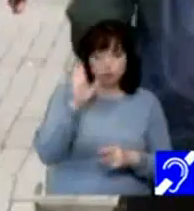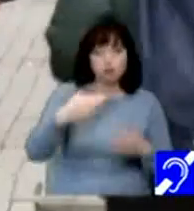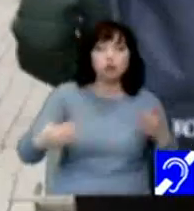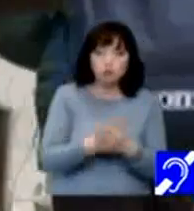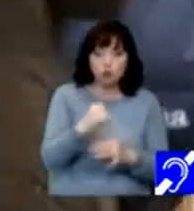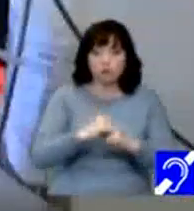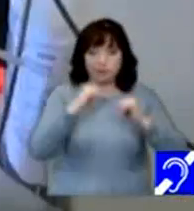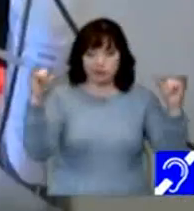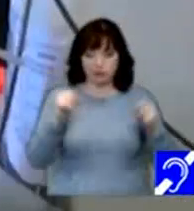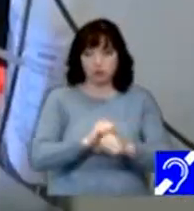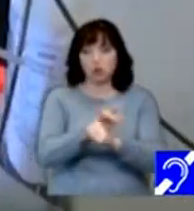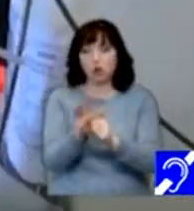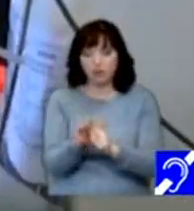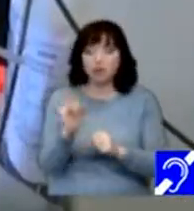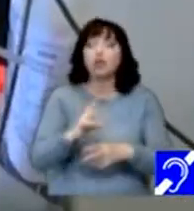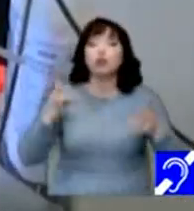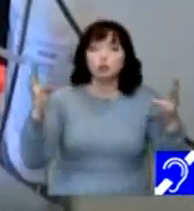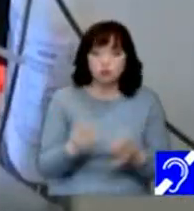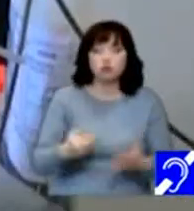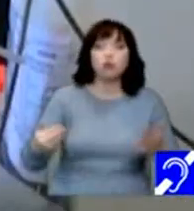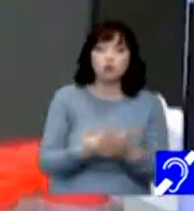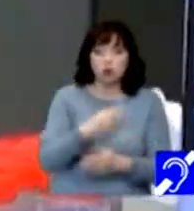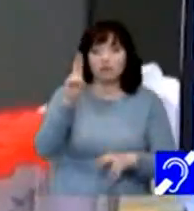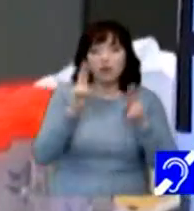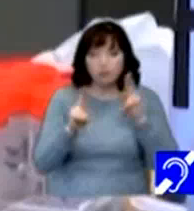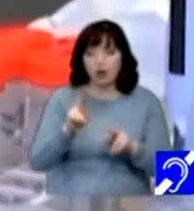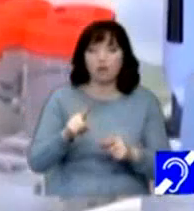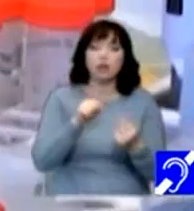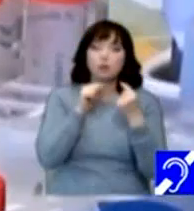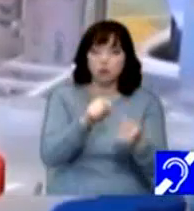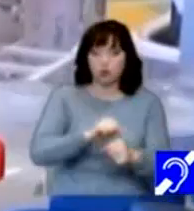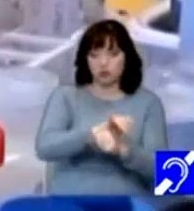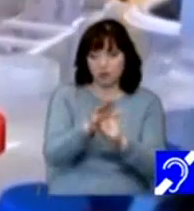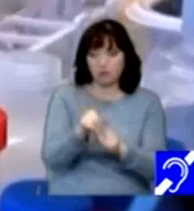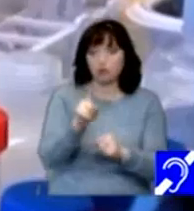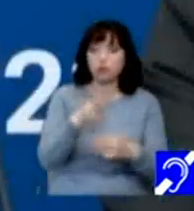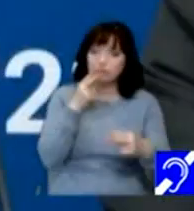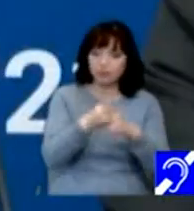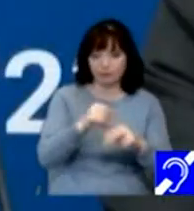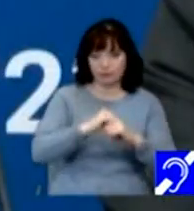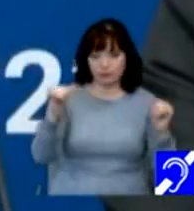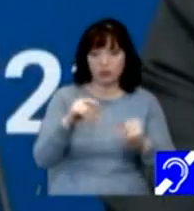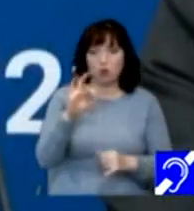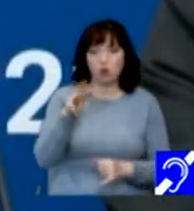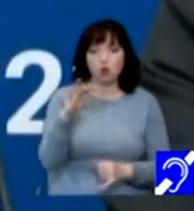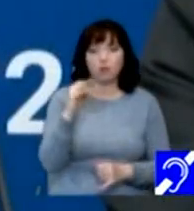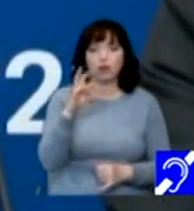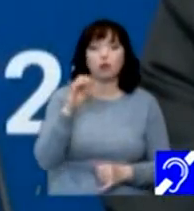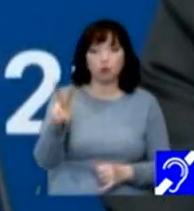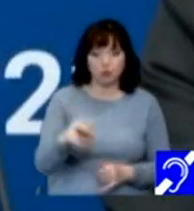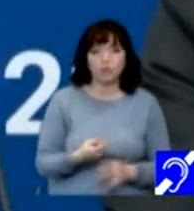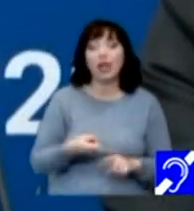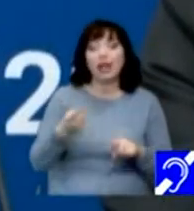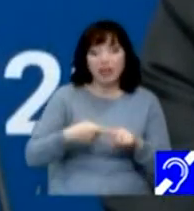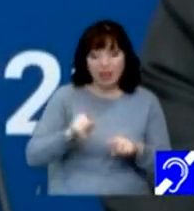această perioadă și sunt necesare noi măsuri pentru a evita răspândirea noi tulpini Omicron. Proiectul cu aceste măsuri